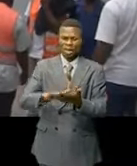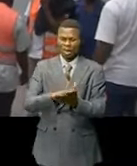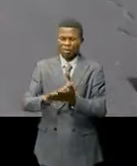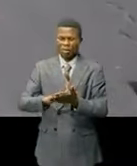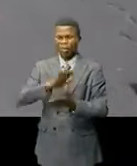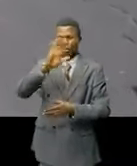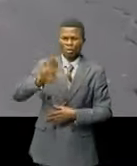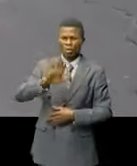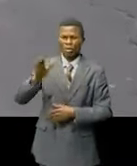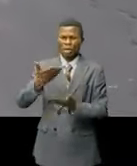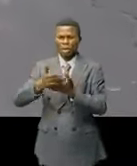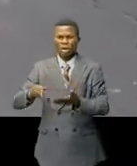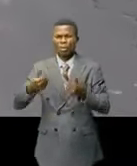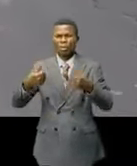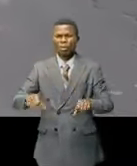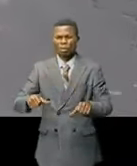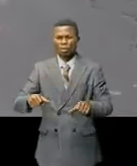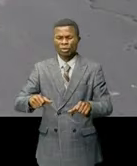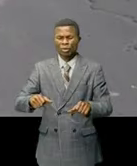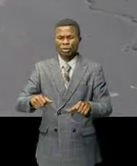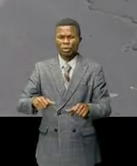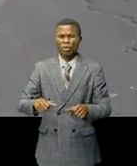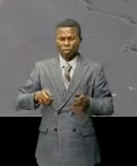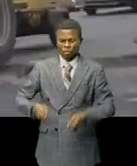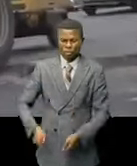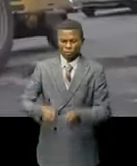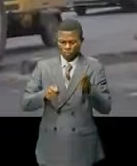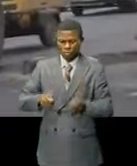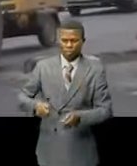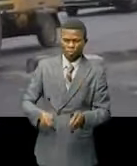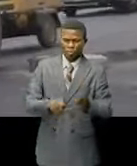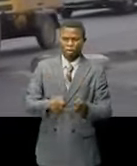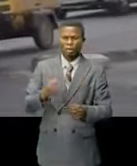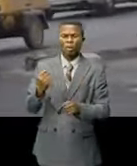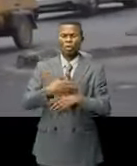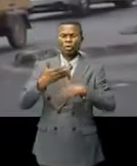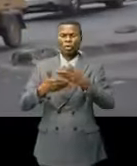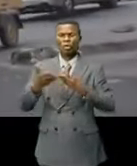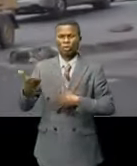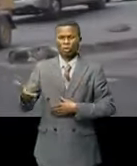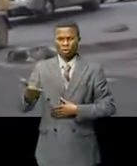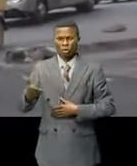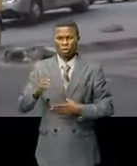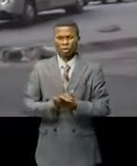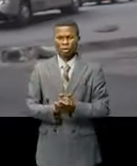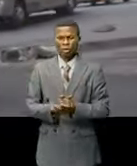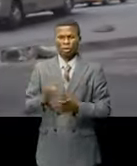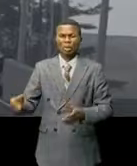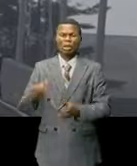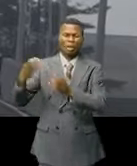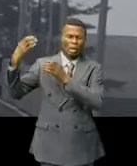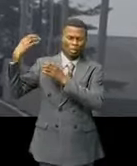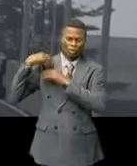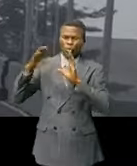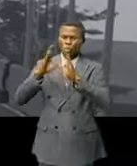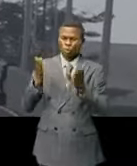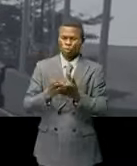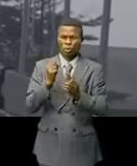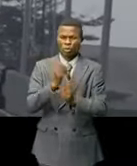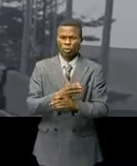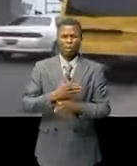sur la partie qui a permis le terrassement pour réaliser l'ouvrage. L'essai de mise en charge est déjà fait.